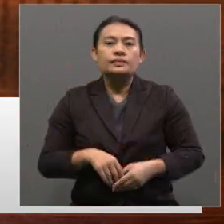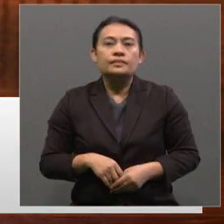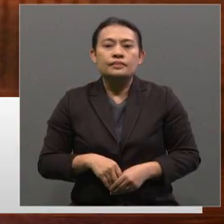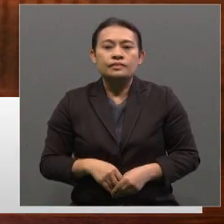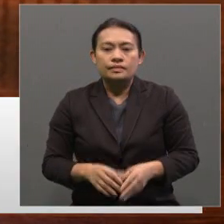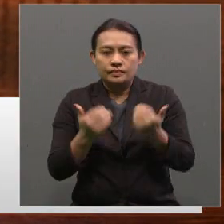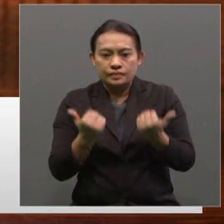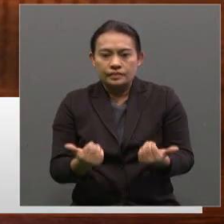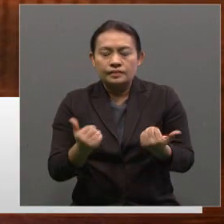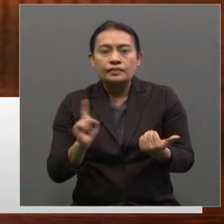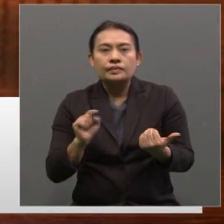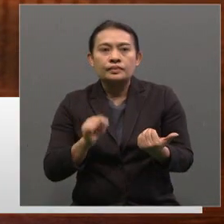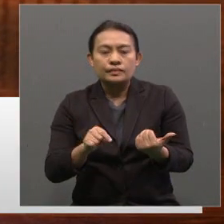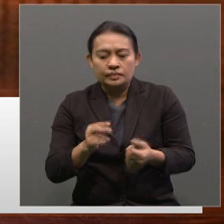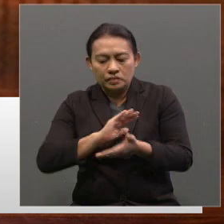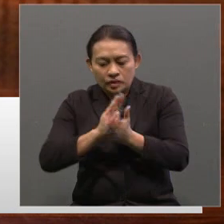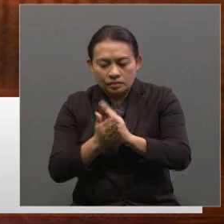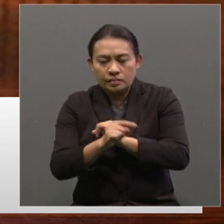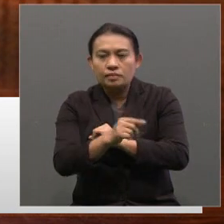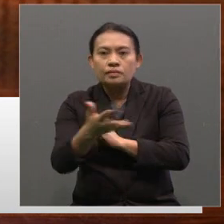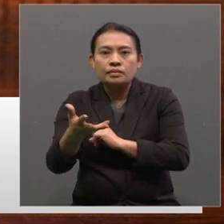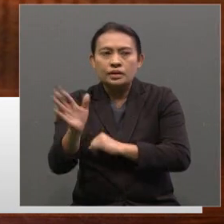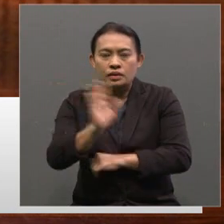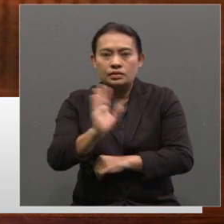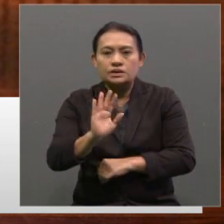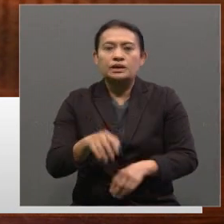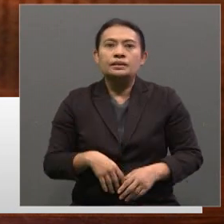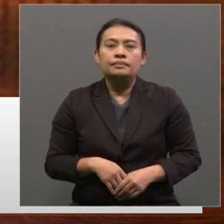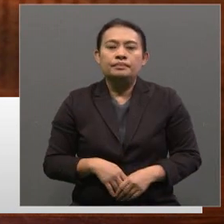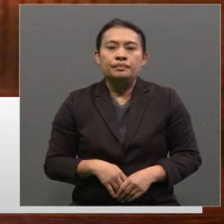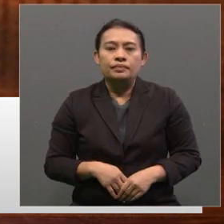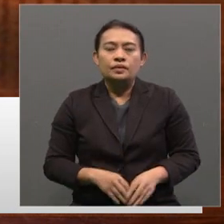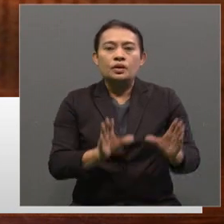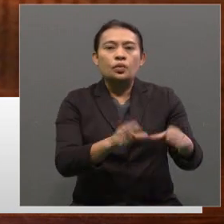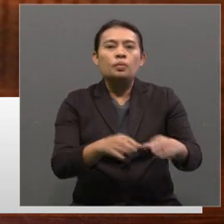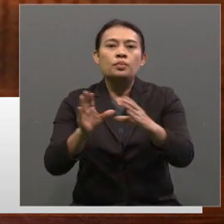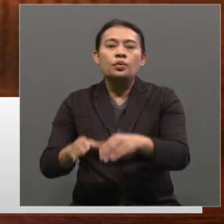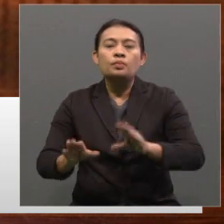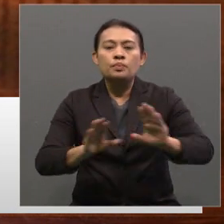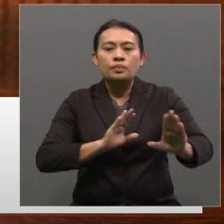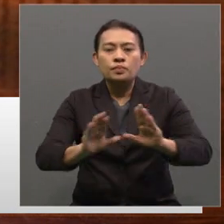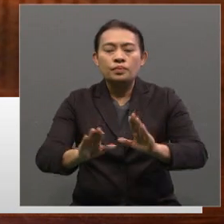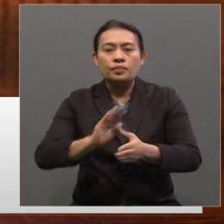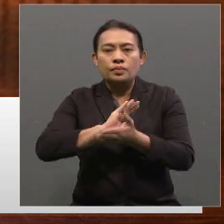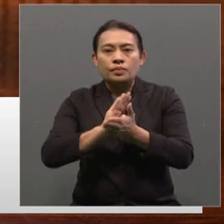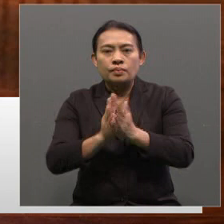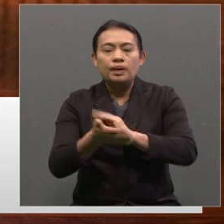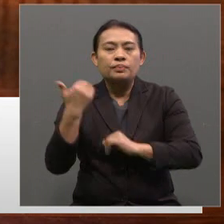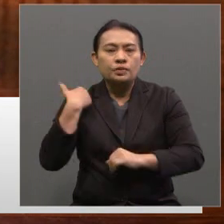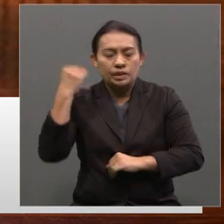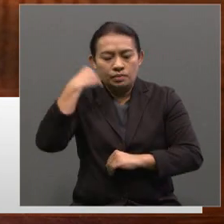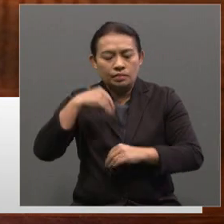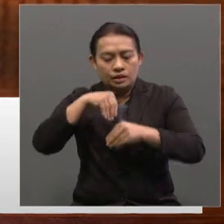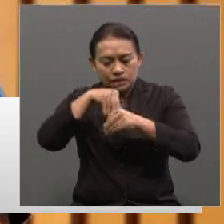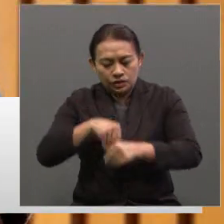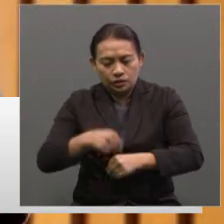อนเซอร์เวทีฟเนี่ยนะครับมันไม่ปรับตัวเลยเนี่ยมันก็ไม่ใช ่ ชุดความคิดของทั้ง2ชุดนะครับมันปรับตัวเสมอไม่งั้นมันอยู่รอดมาถึง